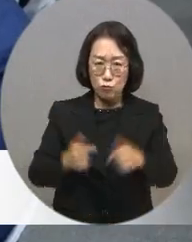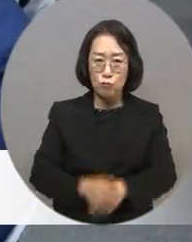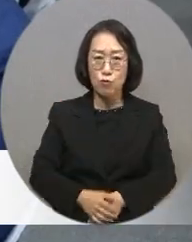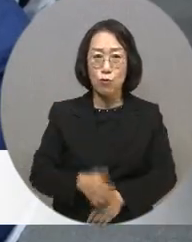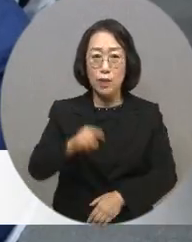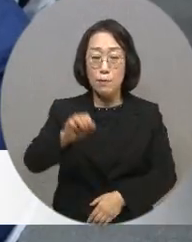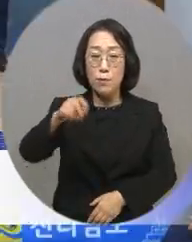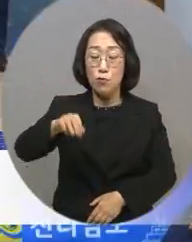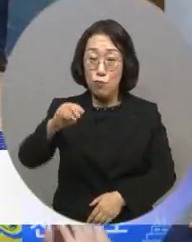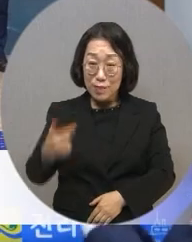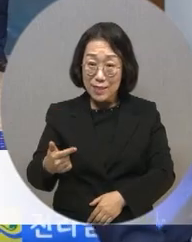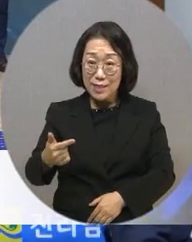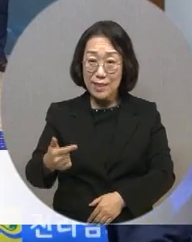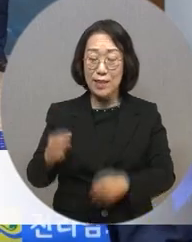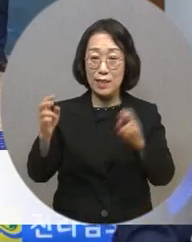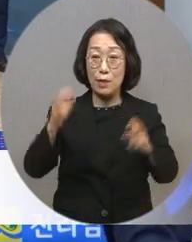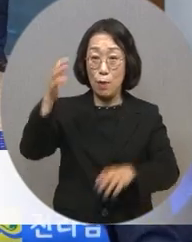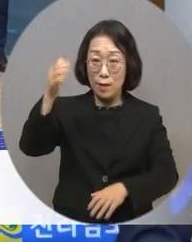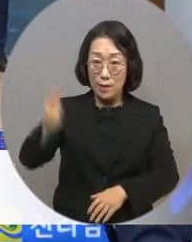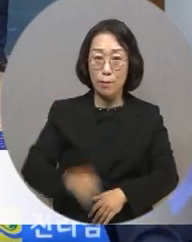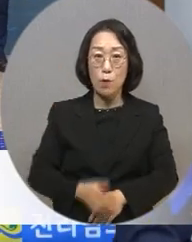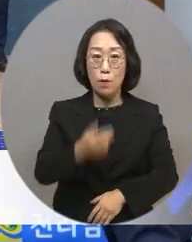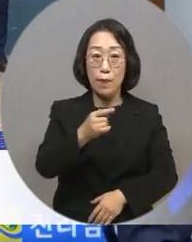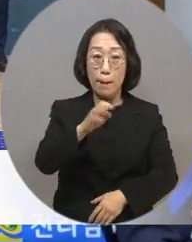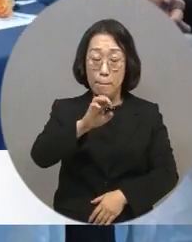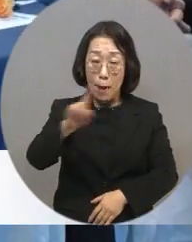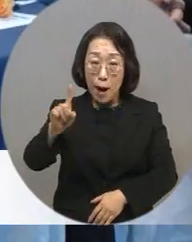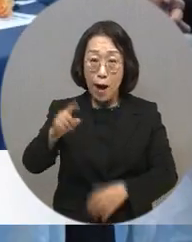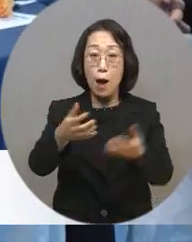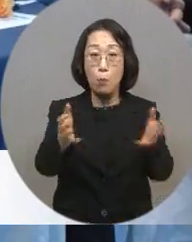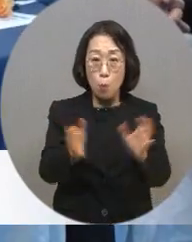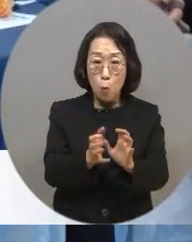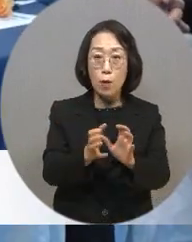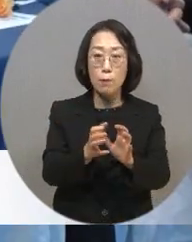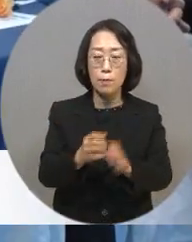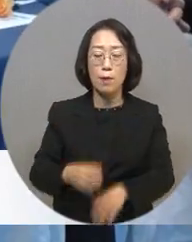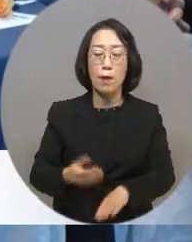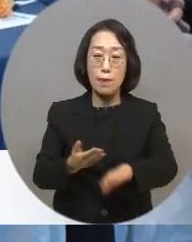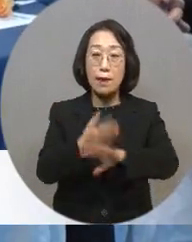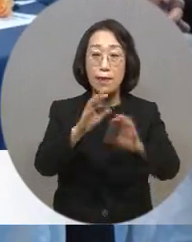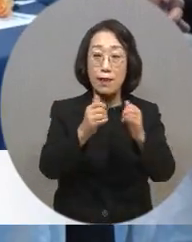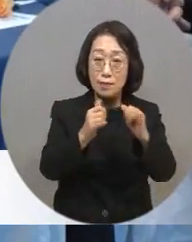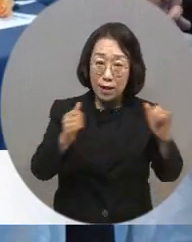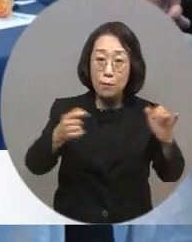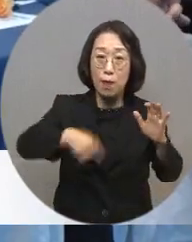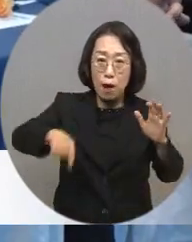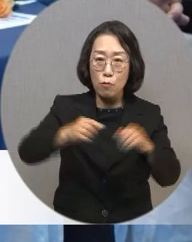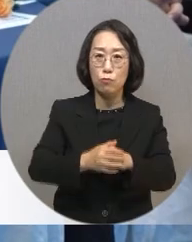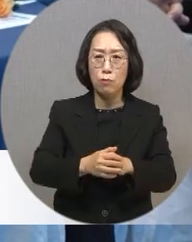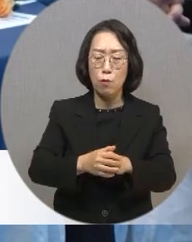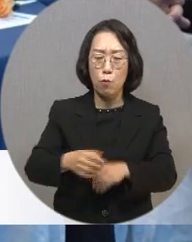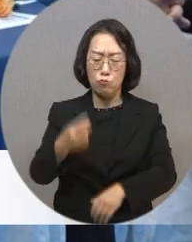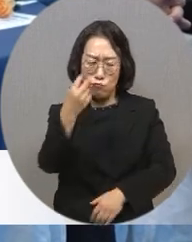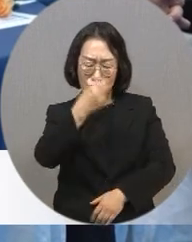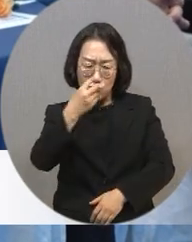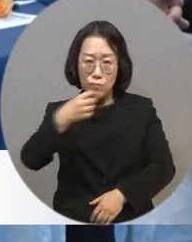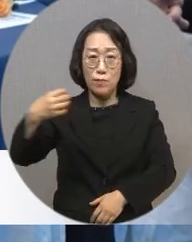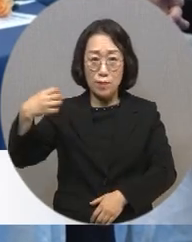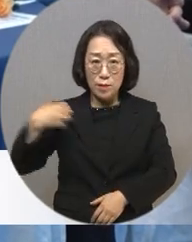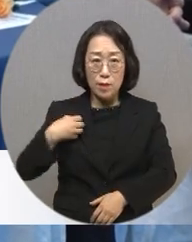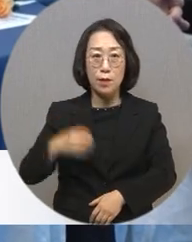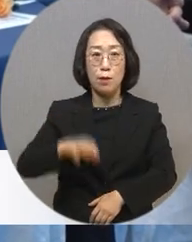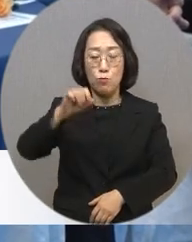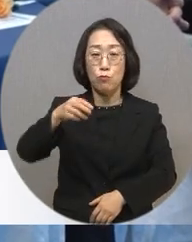한화오션에코텍 책임 매니저, 네파 자조 모임을 이끌며 외국인으로는 이례적으로 현장을 총괄하는